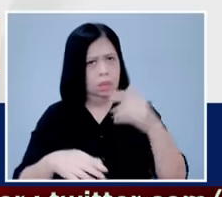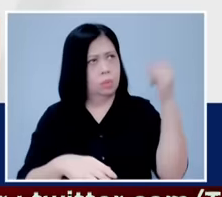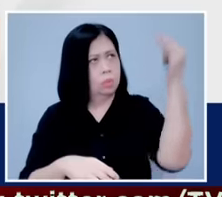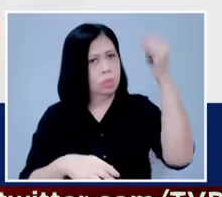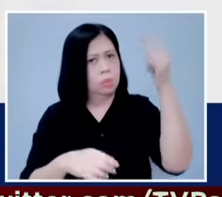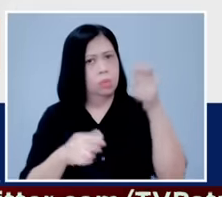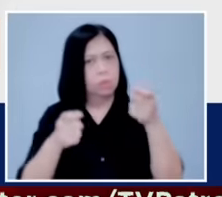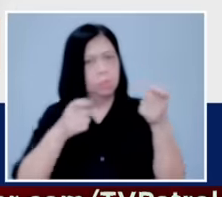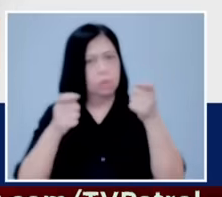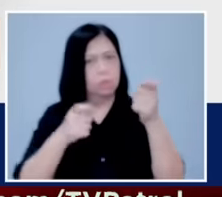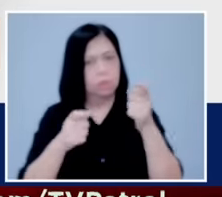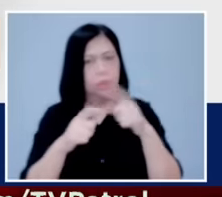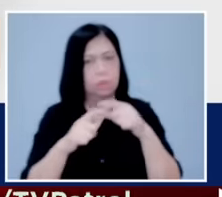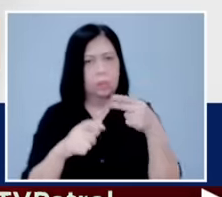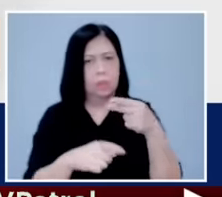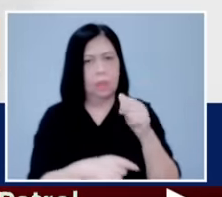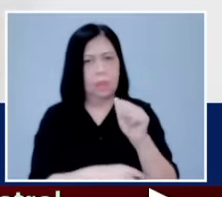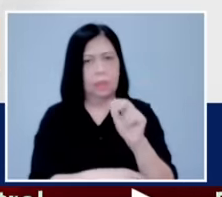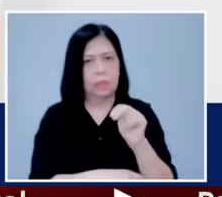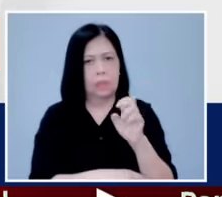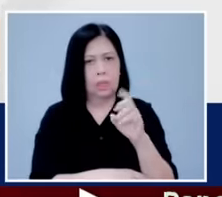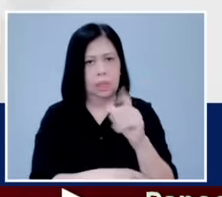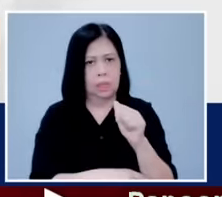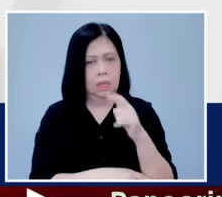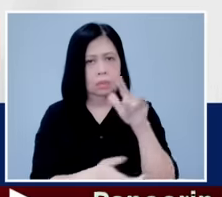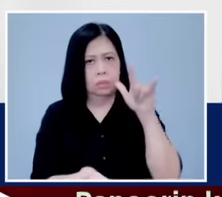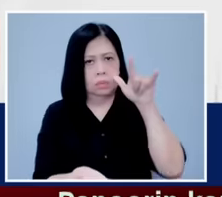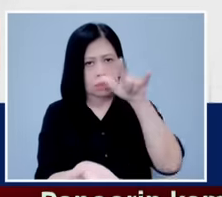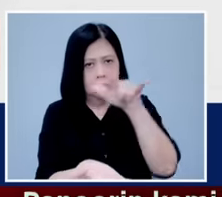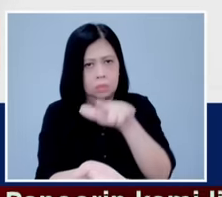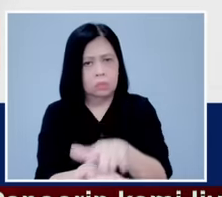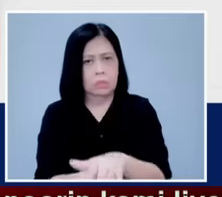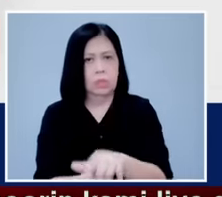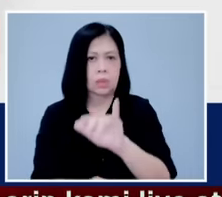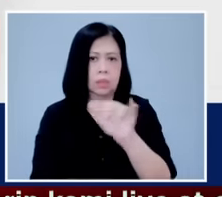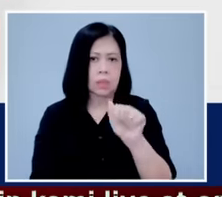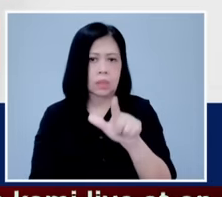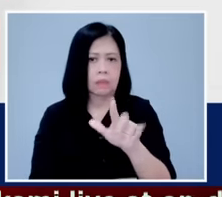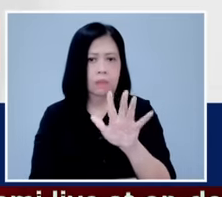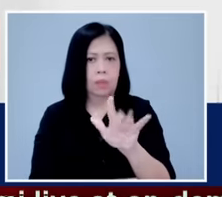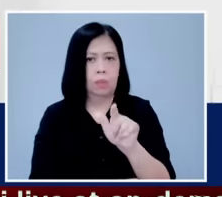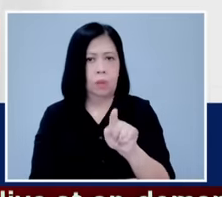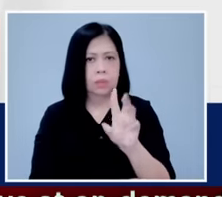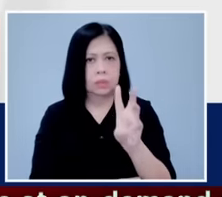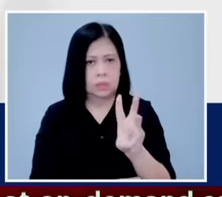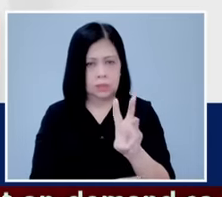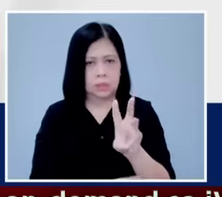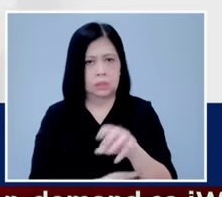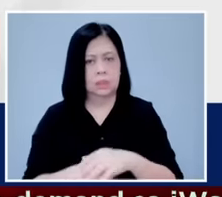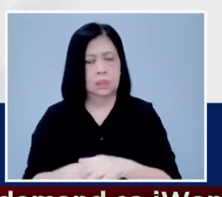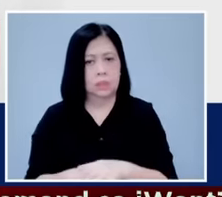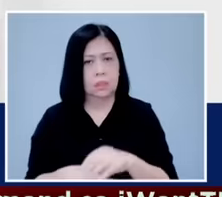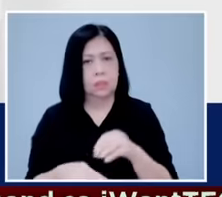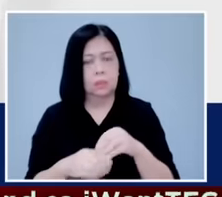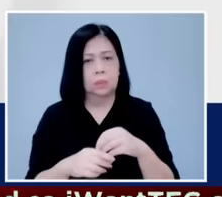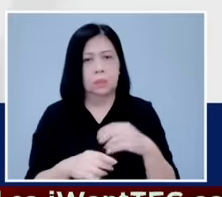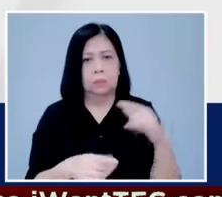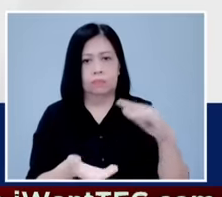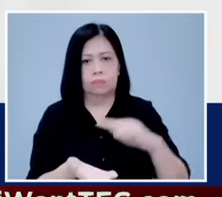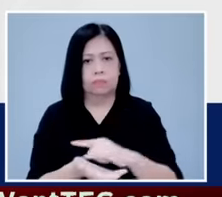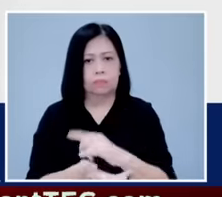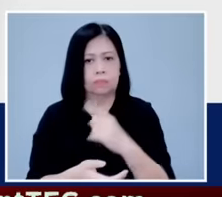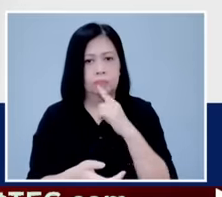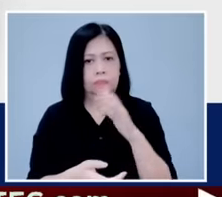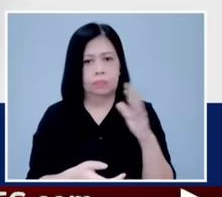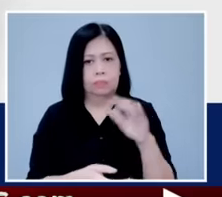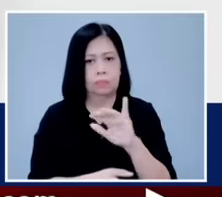control officials ng Haneda Airport na lumapag ang flight JL516 sa runway C ng paliparan. Nangako naman